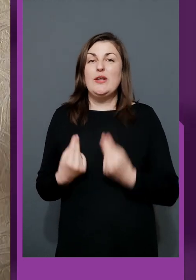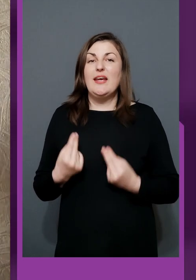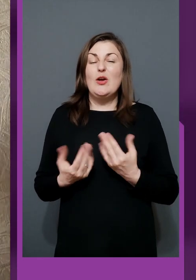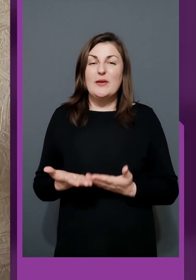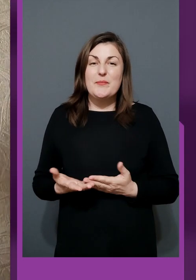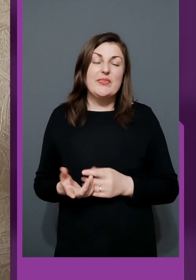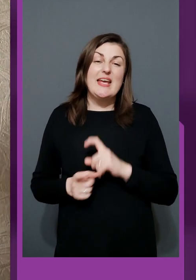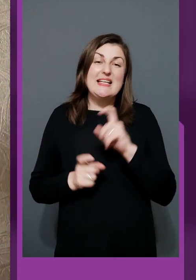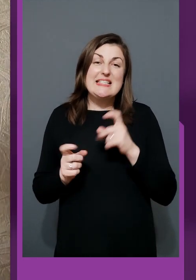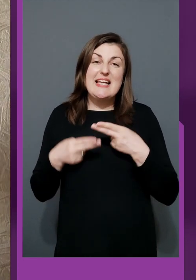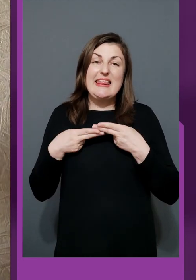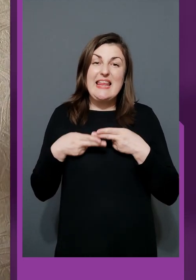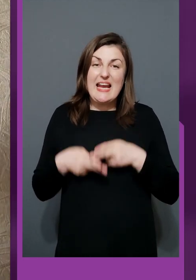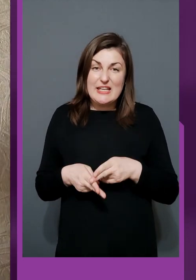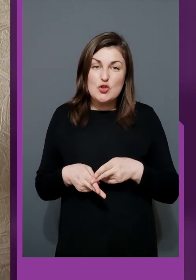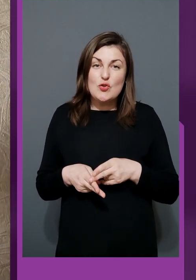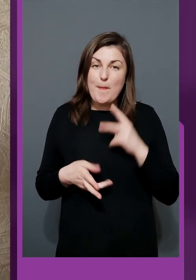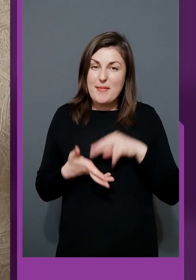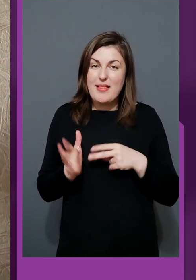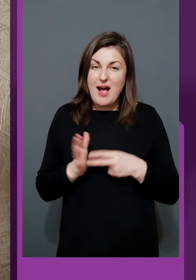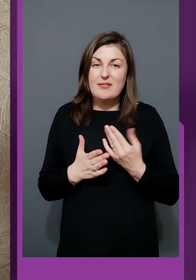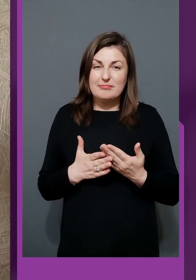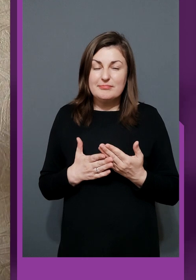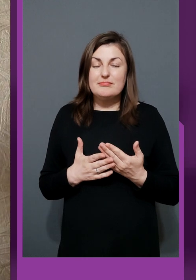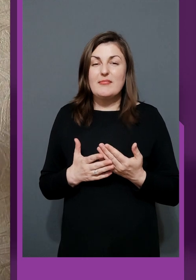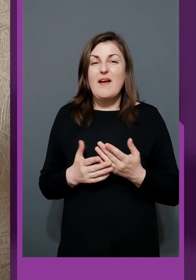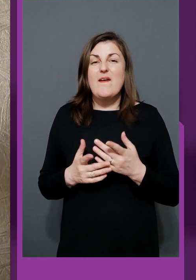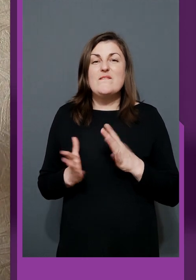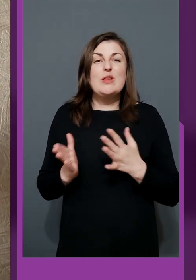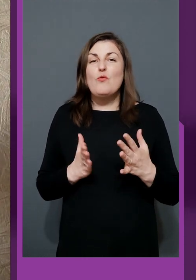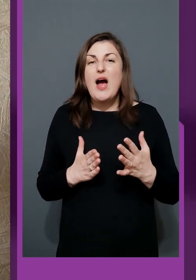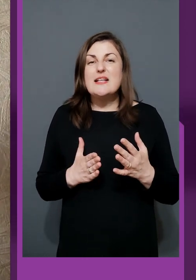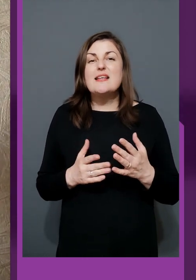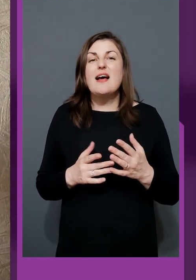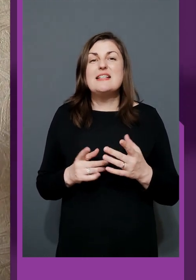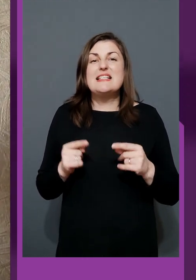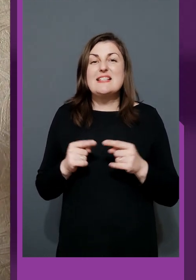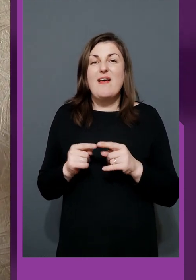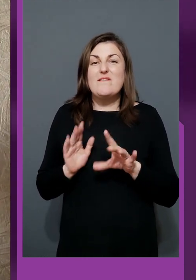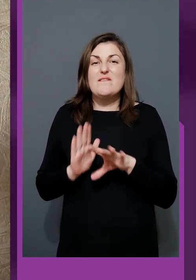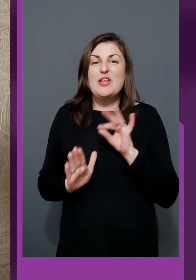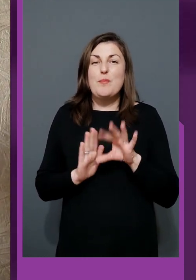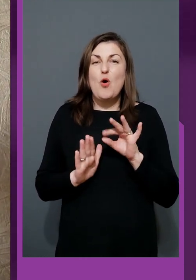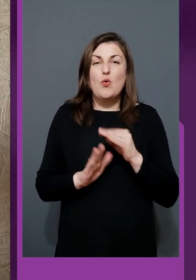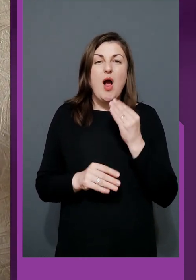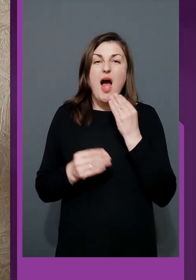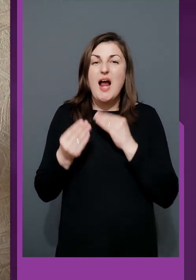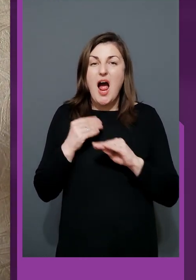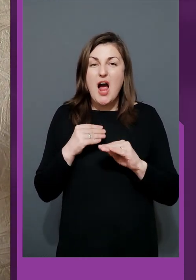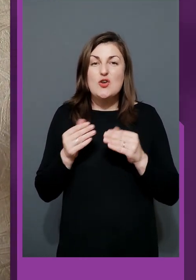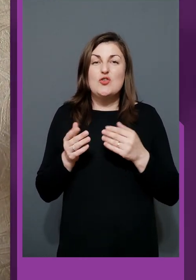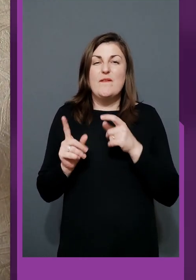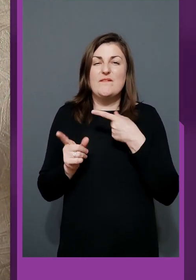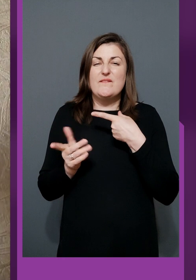Ігор з технічного плану вона вона відбувається саме відбору кращого